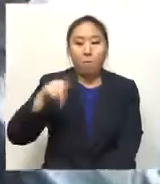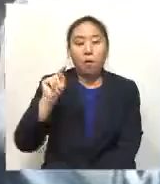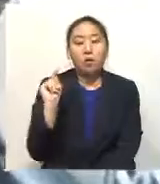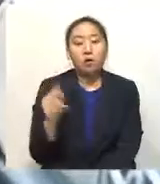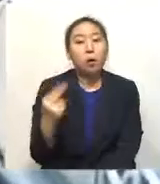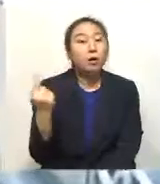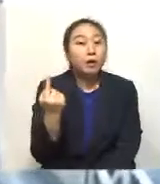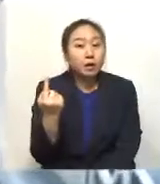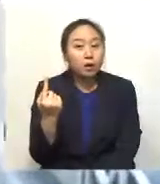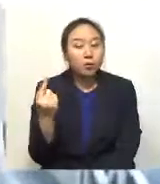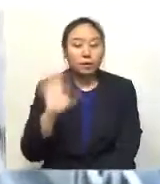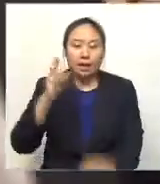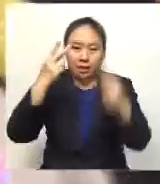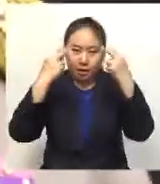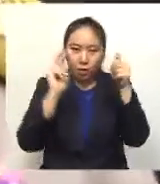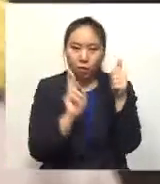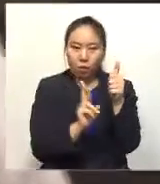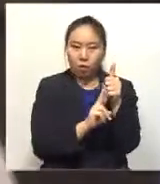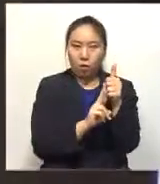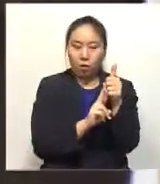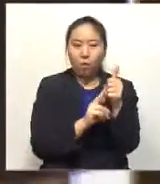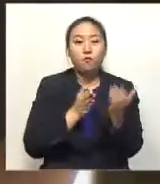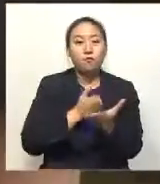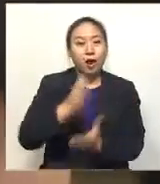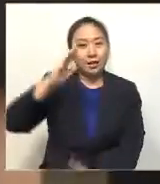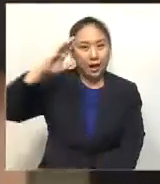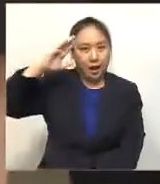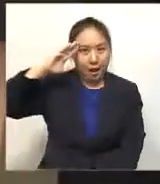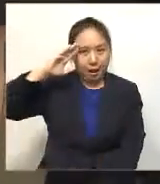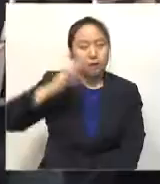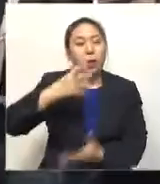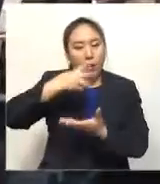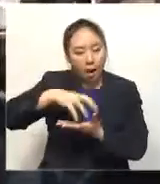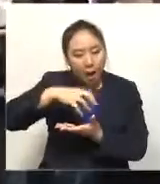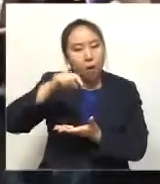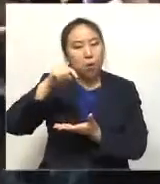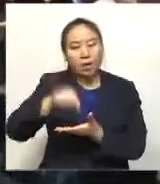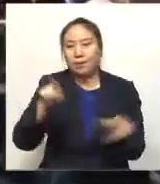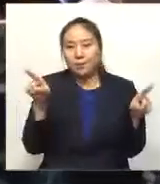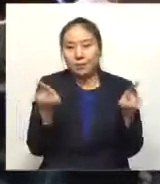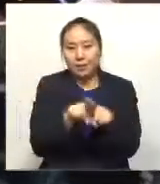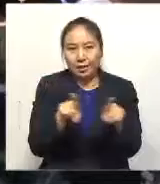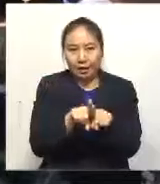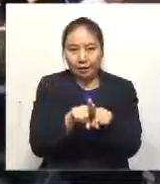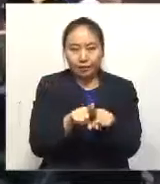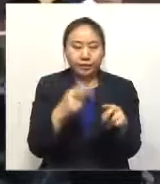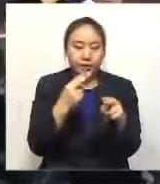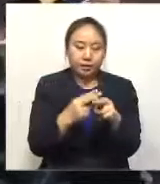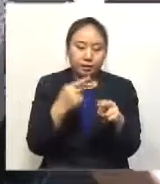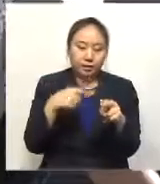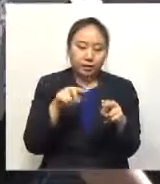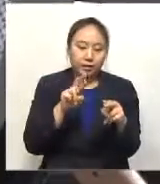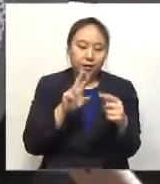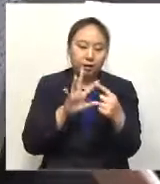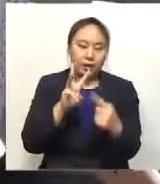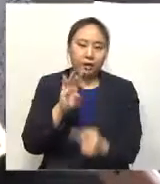ถิ่นเท่านั้นนะคะทางรองนายกรัฐมนตรีฝ่ายความมั่นคงก็กล่าวถึงเรื่องนี้เช่นเดียวกันโดยพลเอกประวิตรวงษ์สุวรรณบ